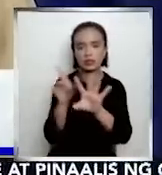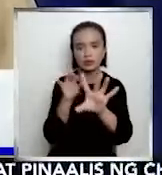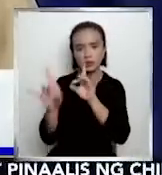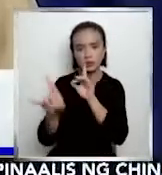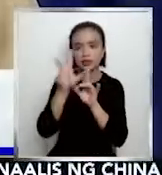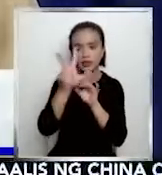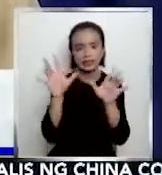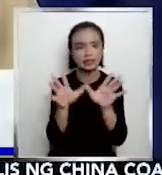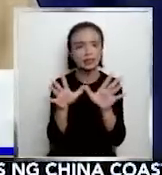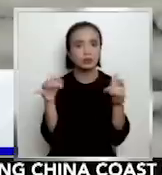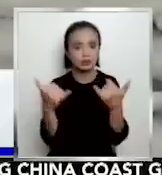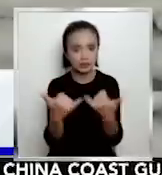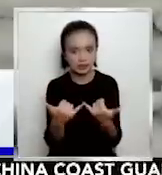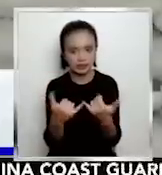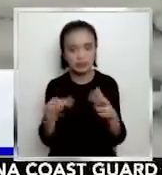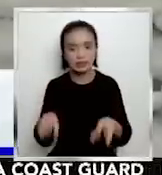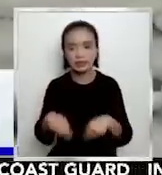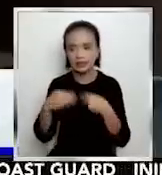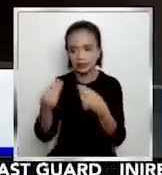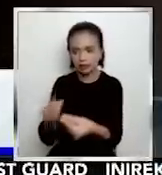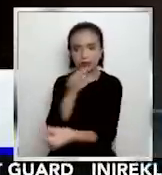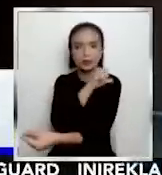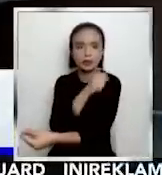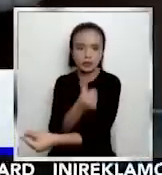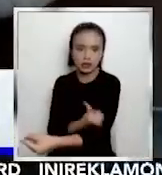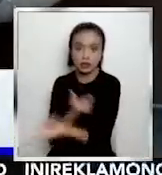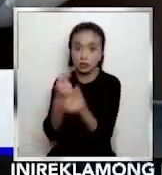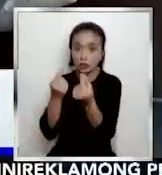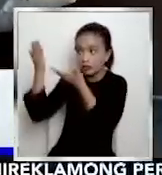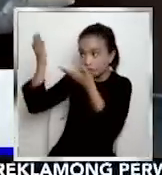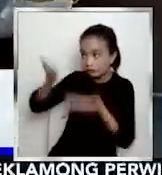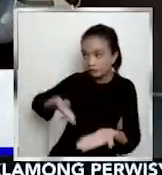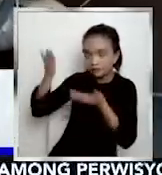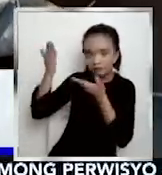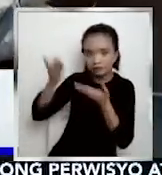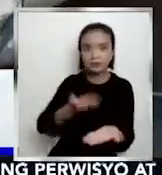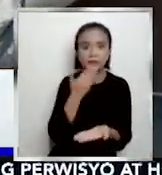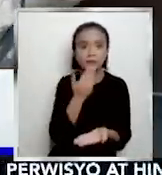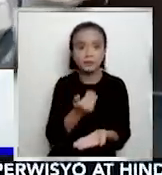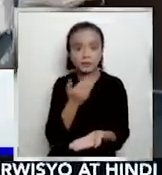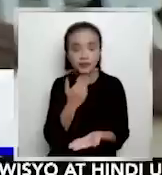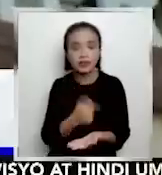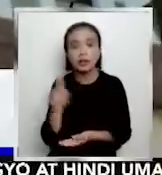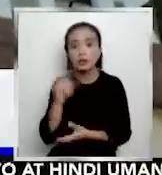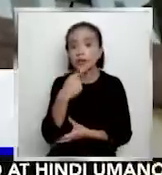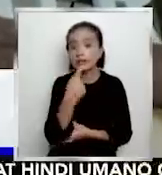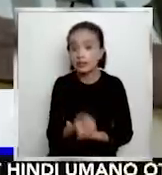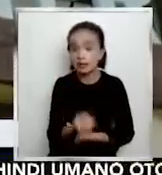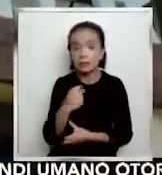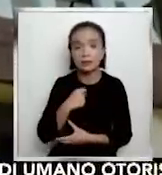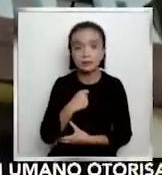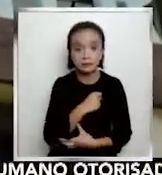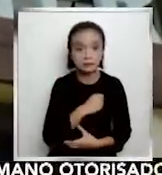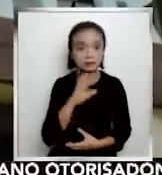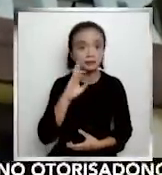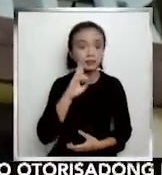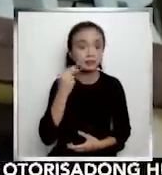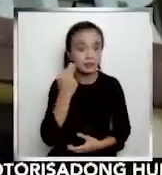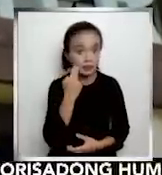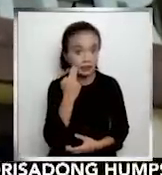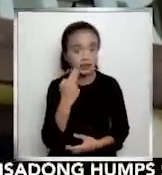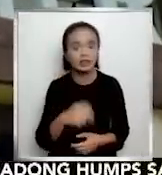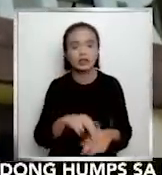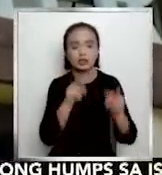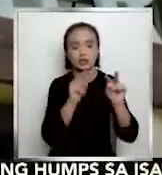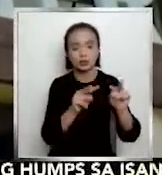na binigyan ng otorisasyong mag-angkat ng asukal. Ang dapat daw, sabi ni Hontiveros, ang Sugar Regulatory Administration